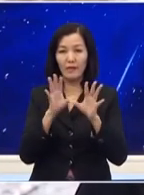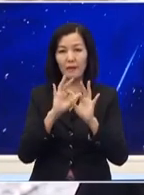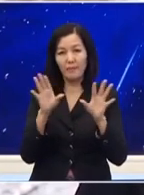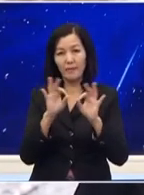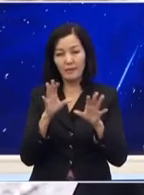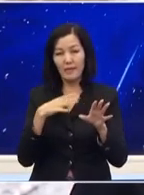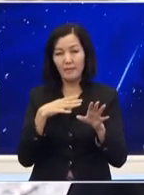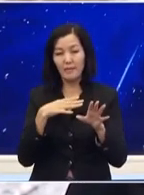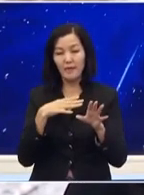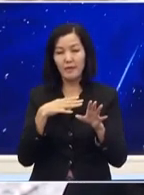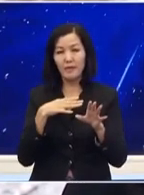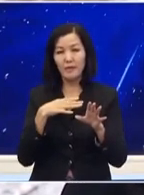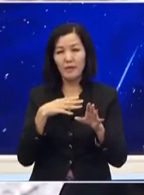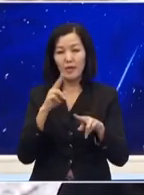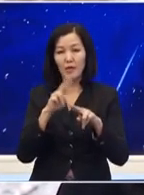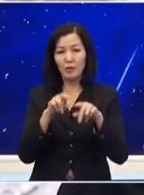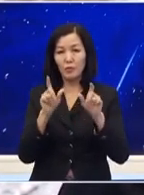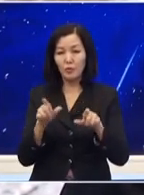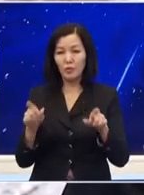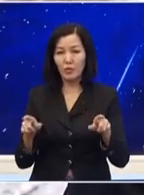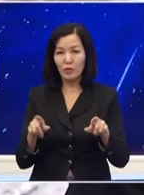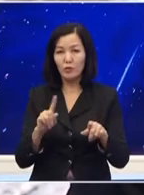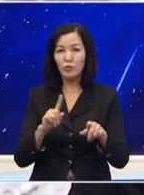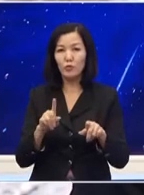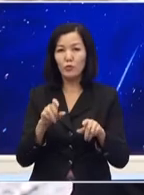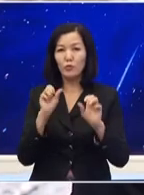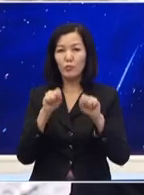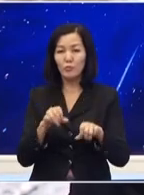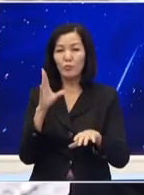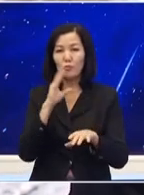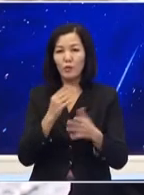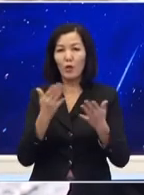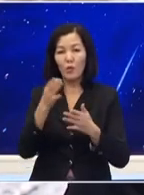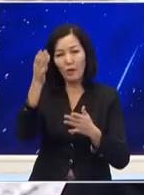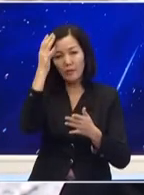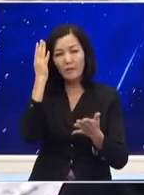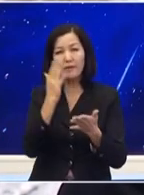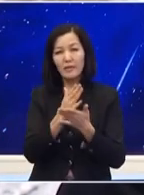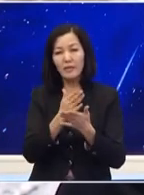беседы выясняется, осужденный на что способен, какое образование имеет,